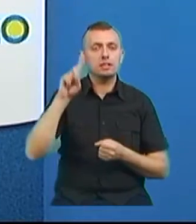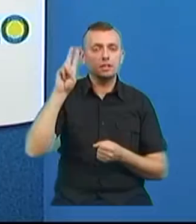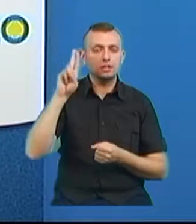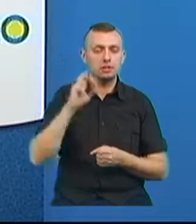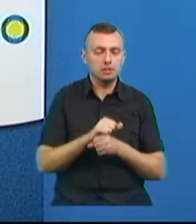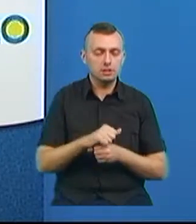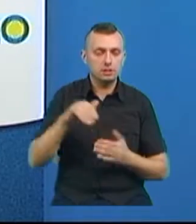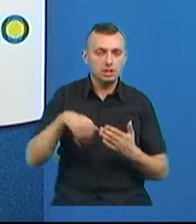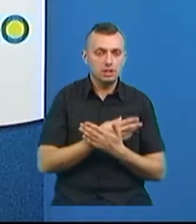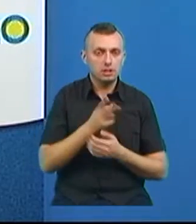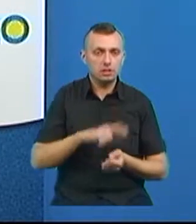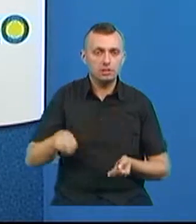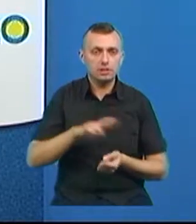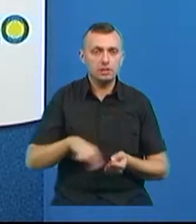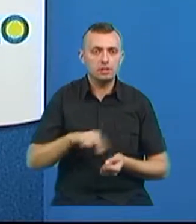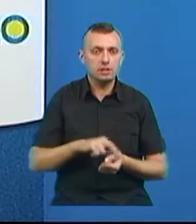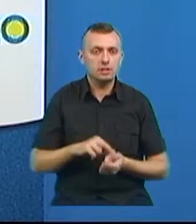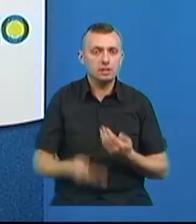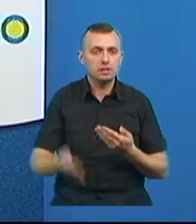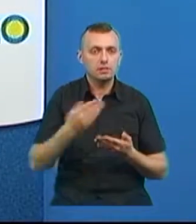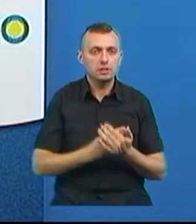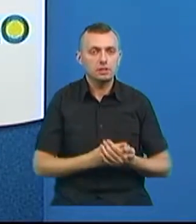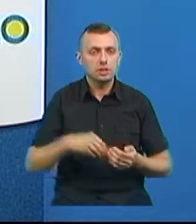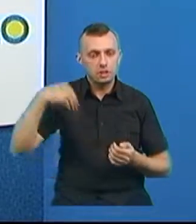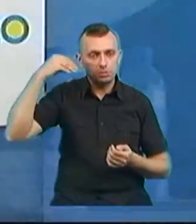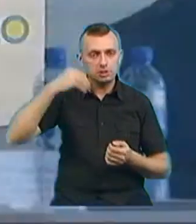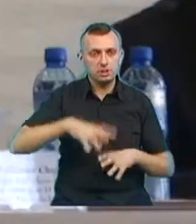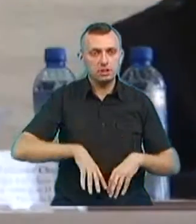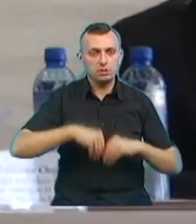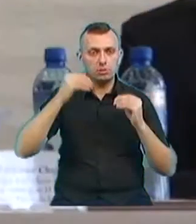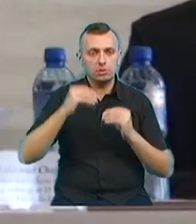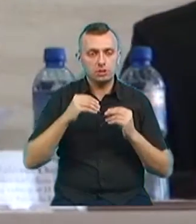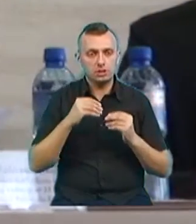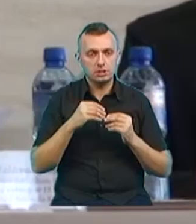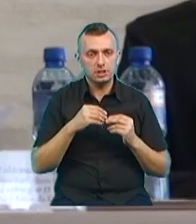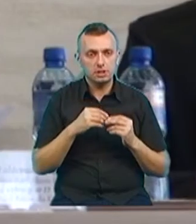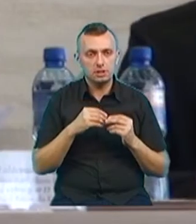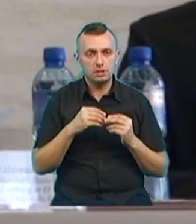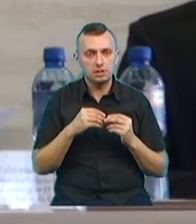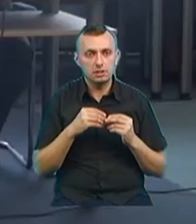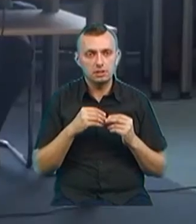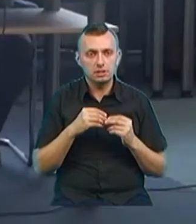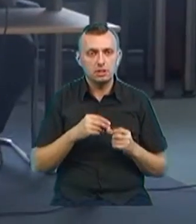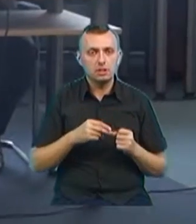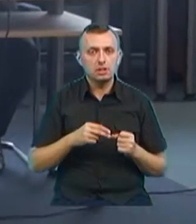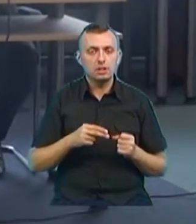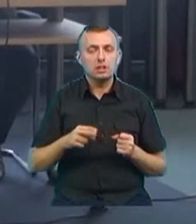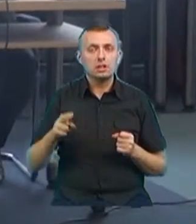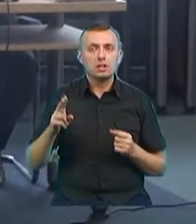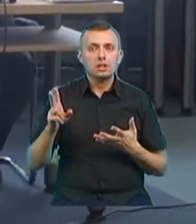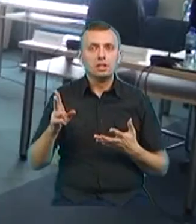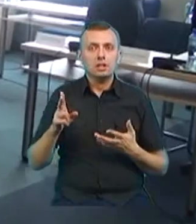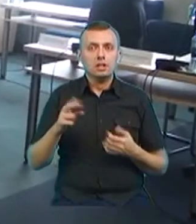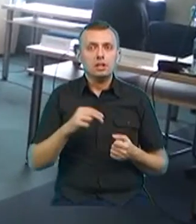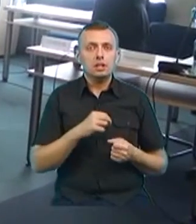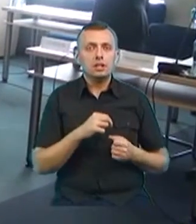m.in. złożenie ślubowania przez nowego radnego Jacka Saramonowicza. Dziś podczas sesji Rady Miasta Kutna zwołanej na wniosek